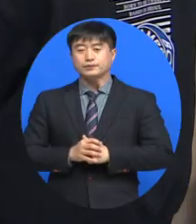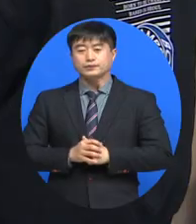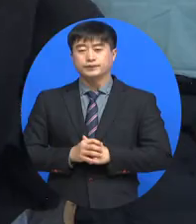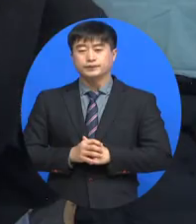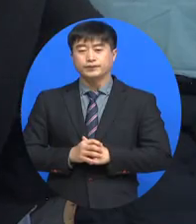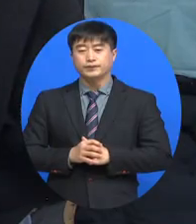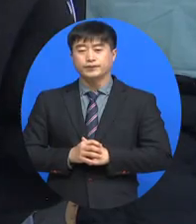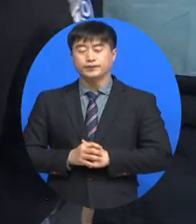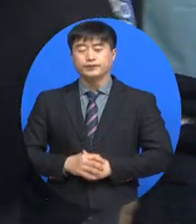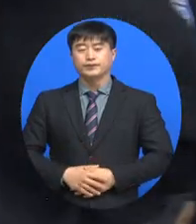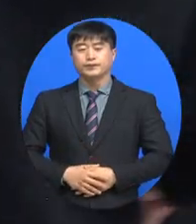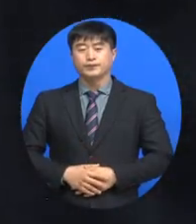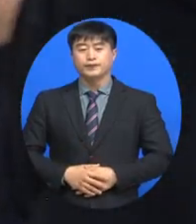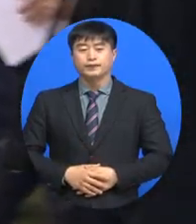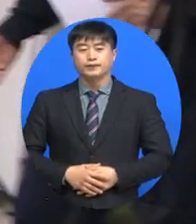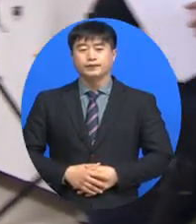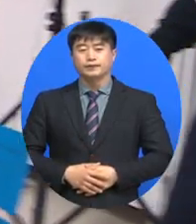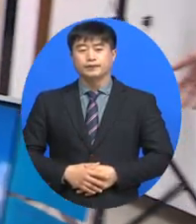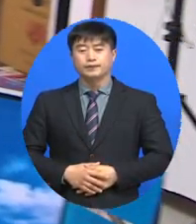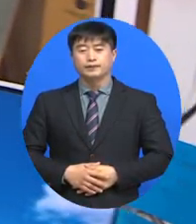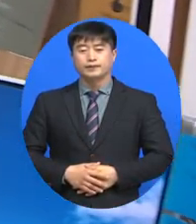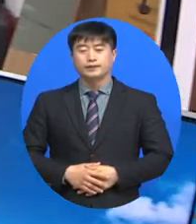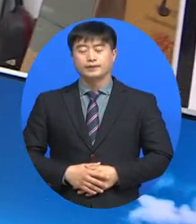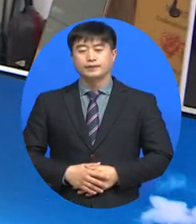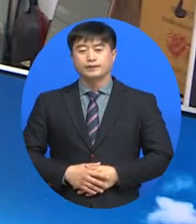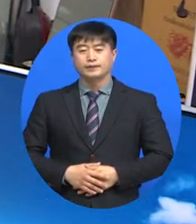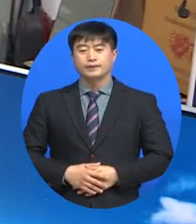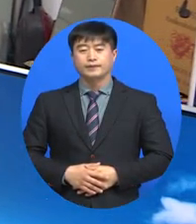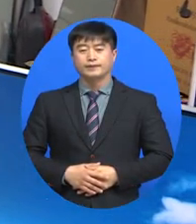있습니다 경기지 TV 이슬비입니다